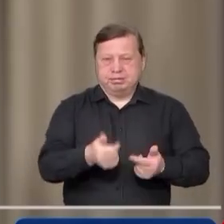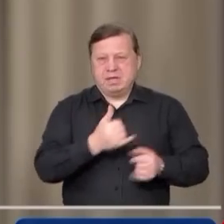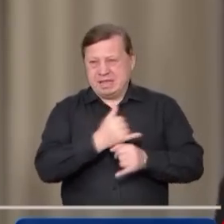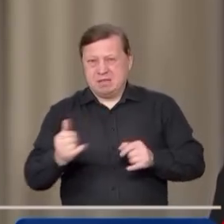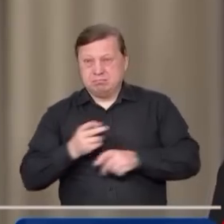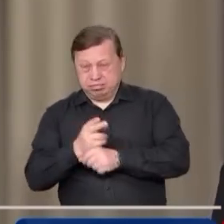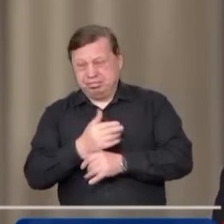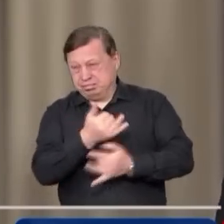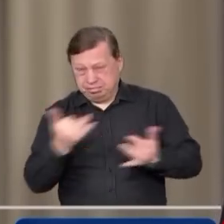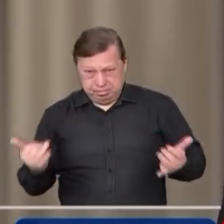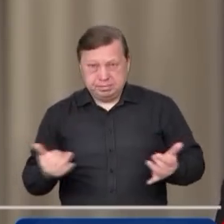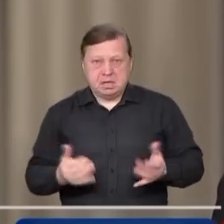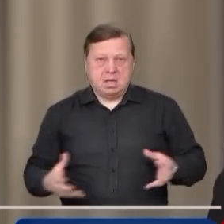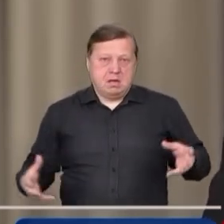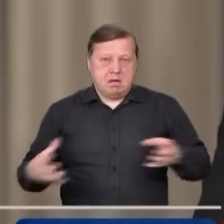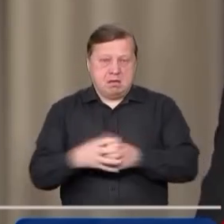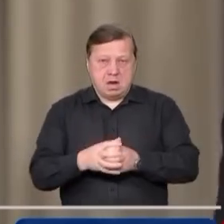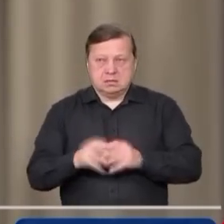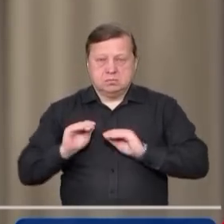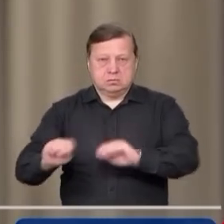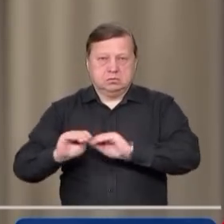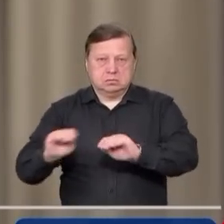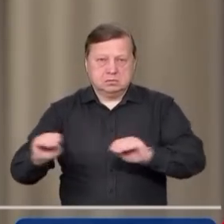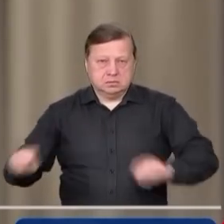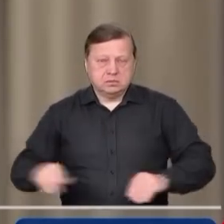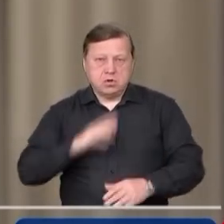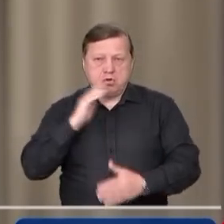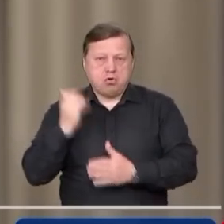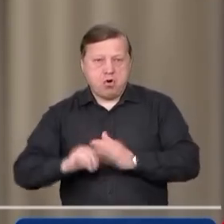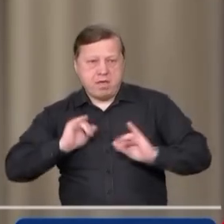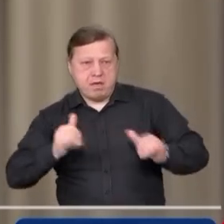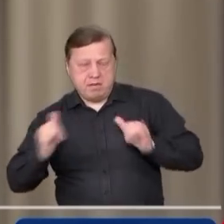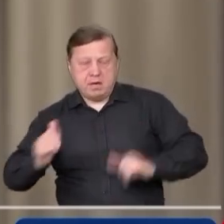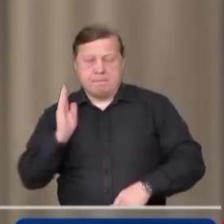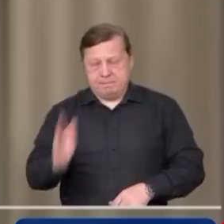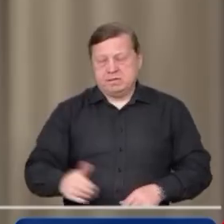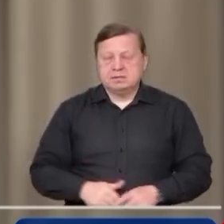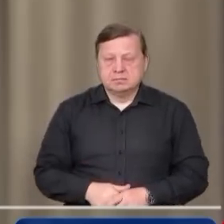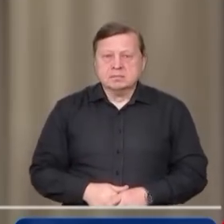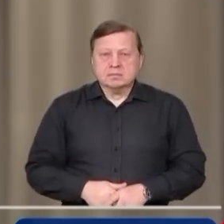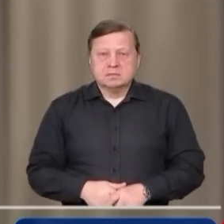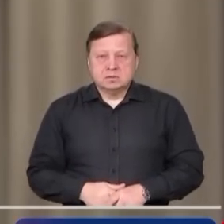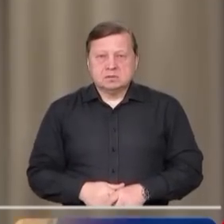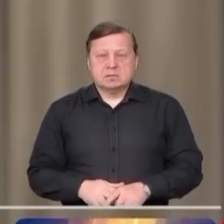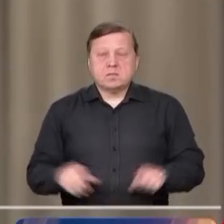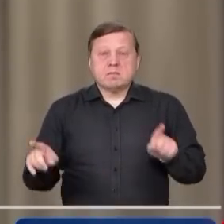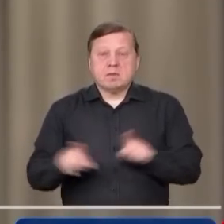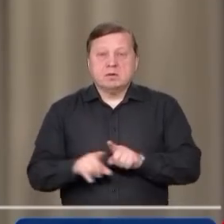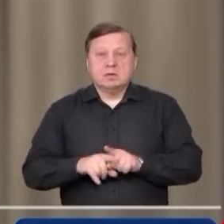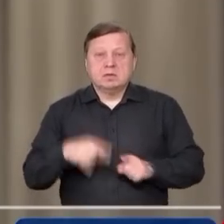pancerny będą uczyły się nie tylko korzystać z tych pojazdów, ale również